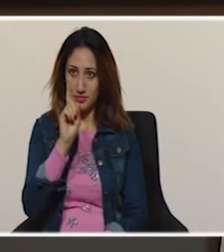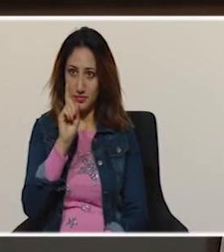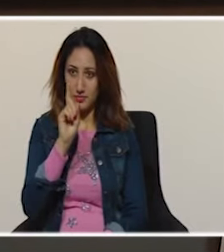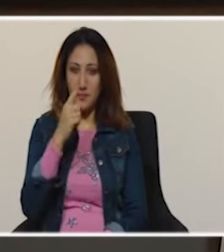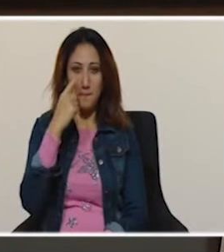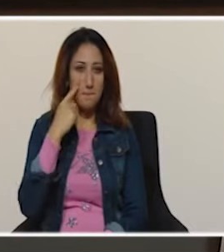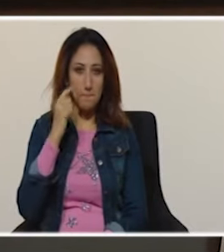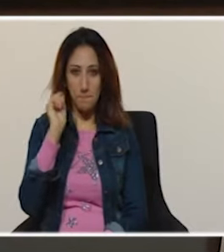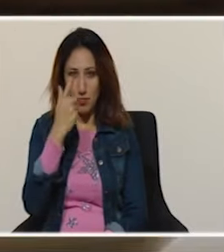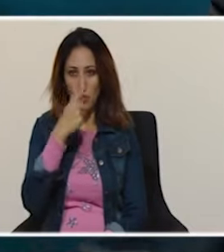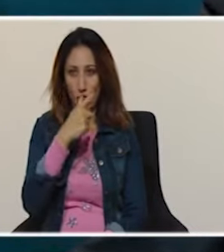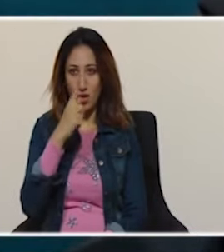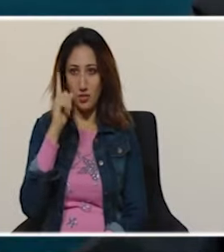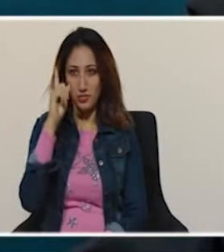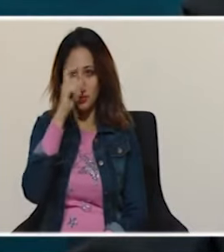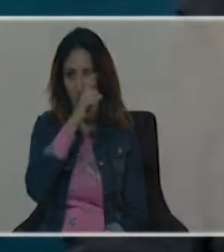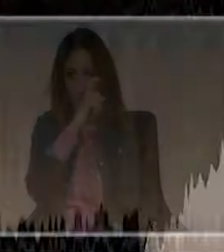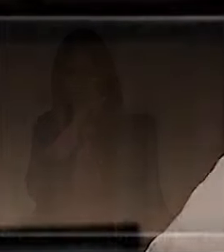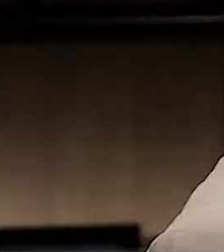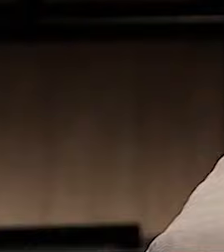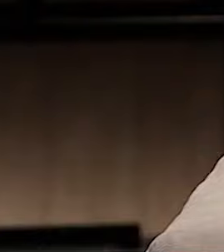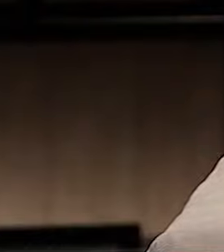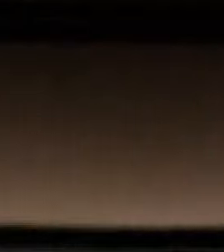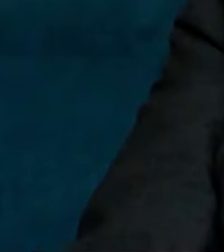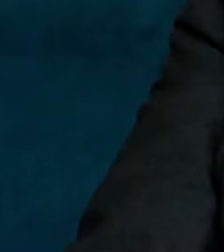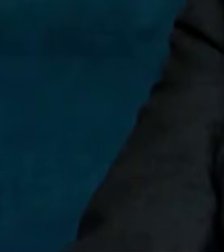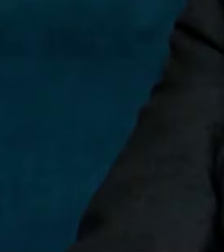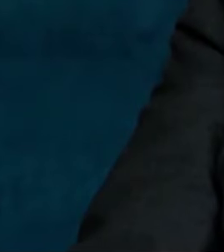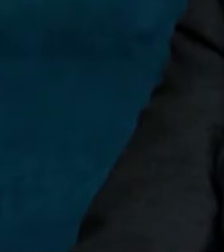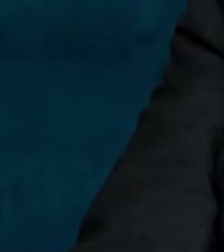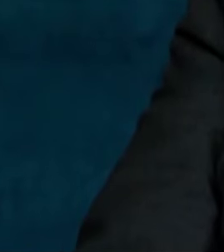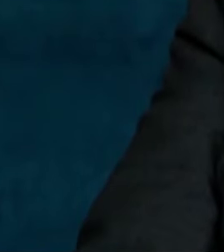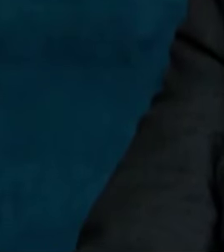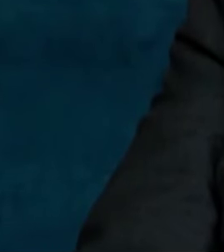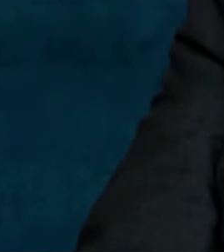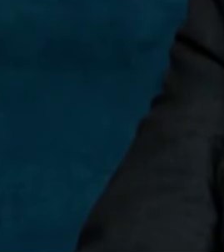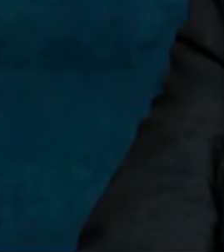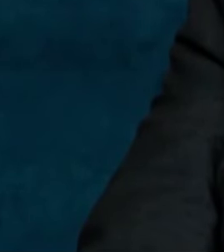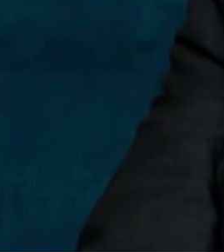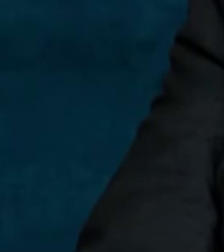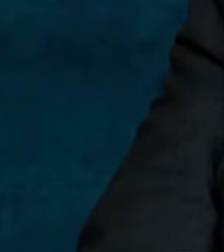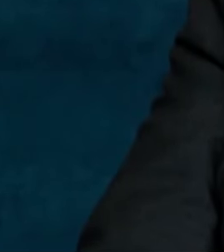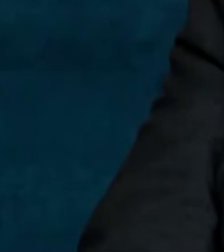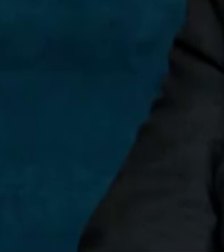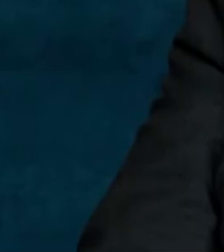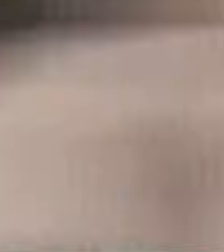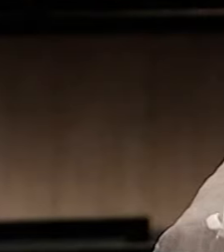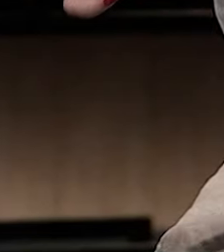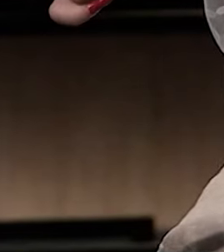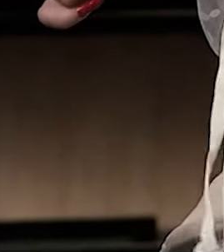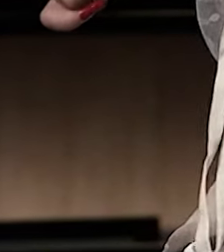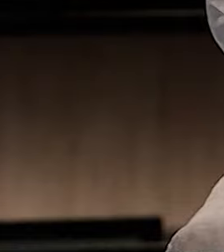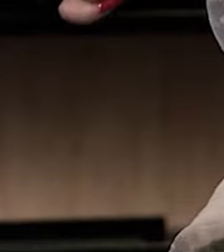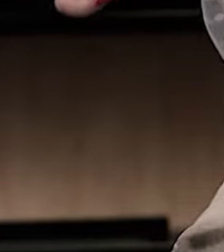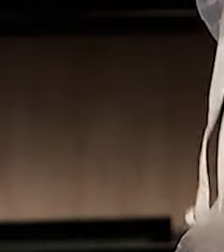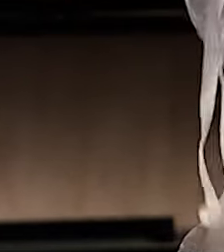دمعتك قريبه ولا صعبه؟ نقطه ضعفك احيان كثيره انسانيا لازم تتعاملي بقلبك مش بعقلك. لو